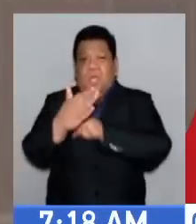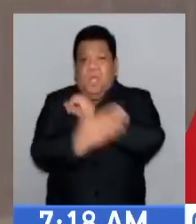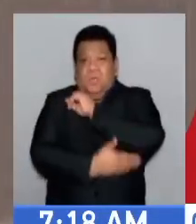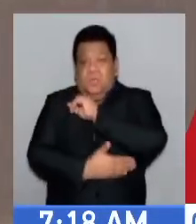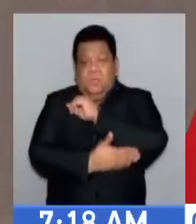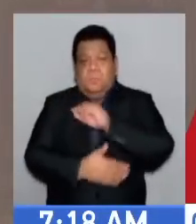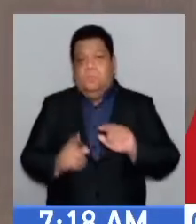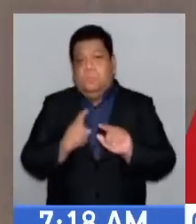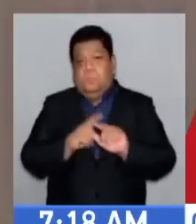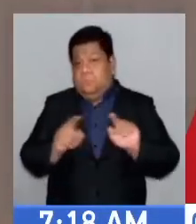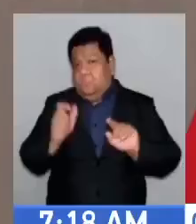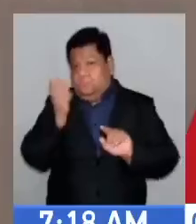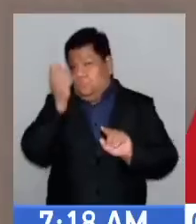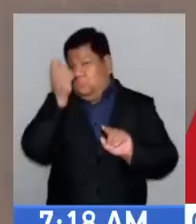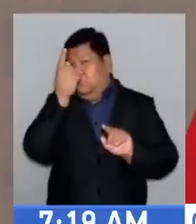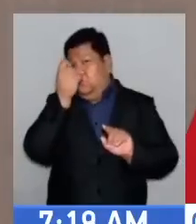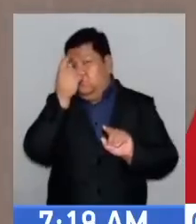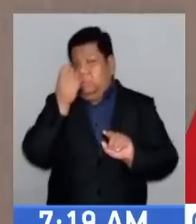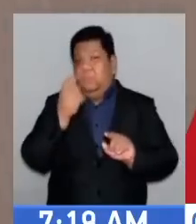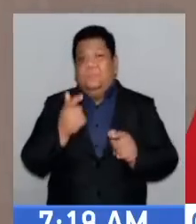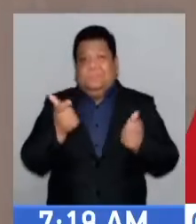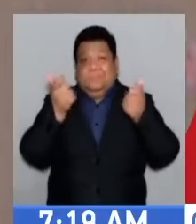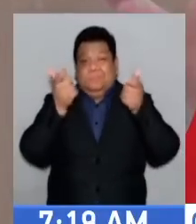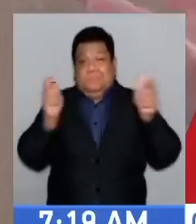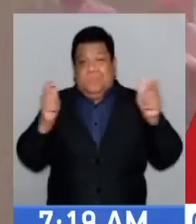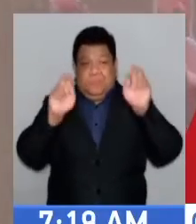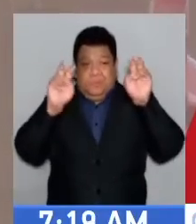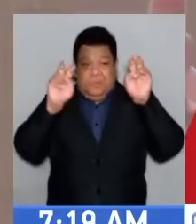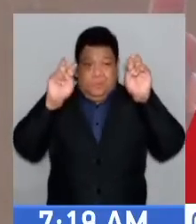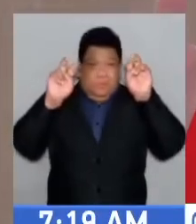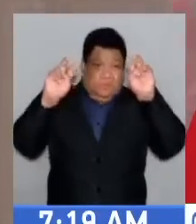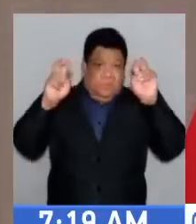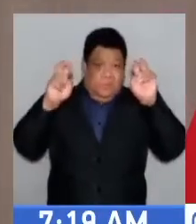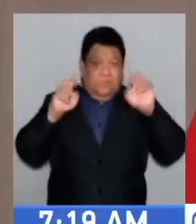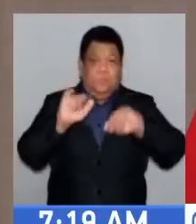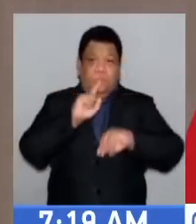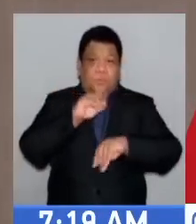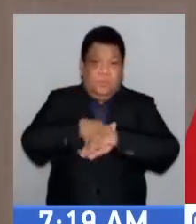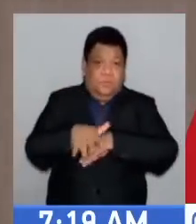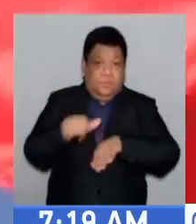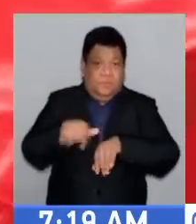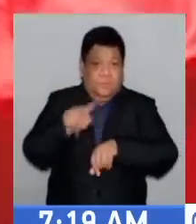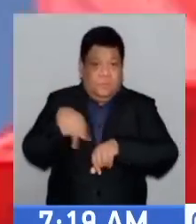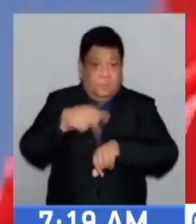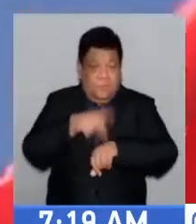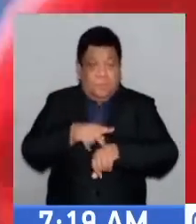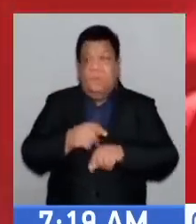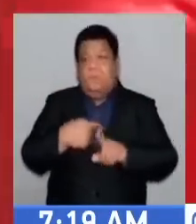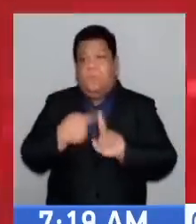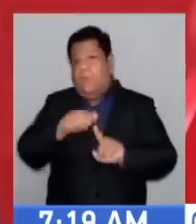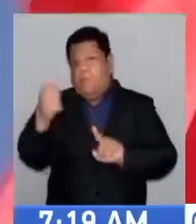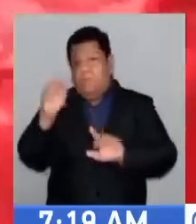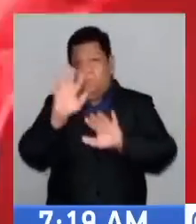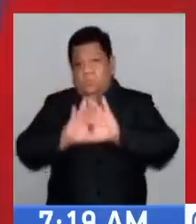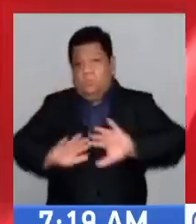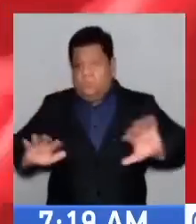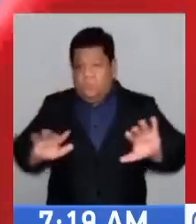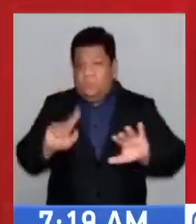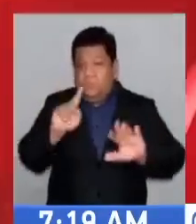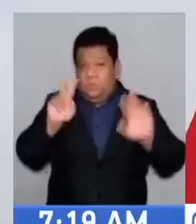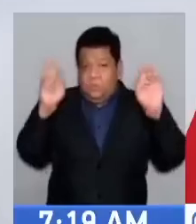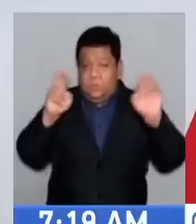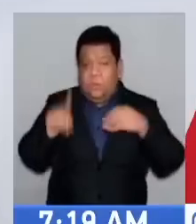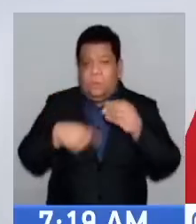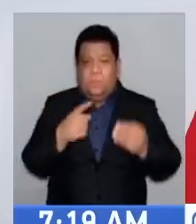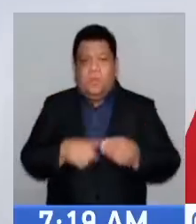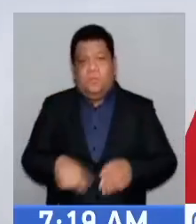pinakamalaking geopolitical issue na apektado ang Pilipinas at ibang bansa sa Southeast Asia ay ang tensyon sa pagitan ng China